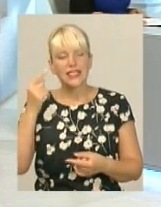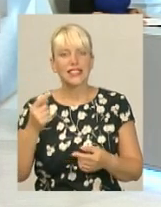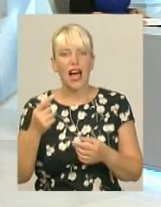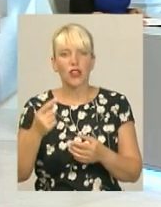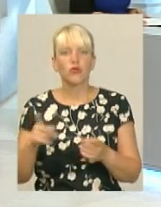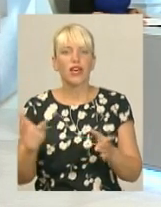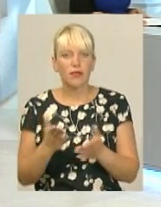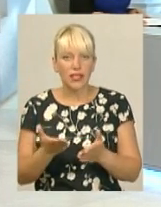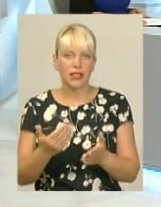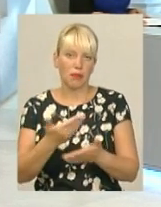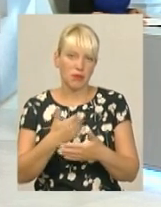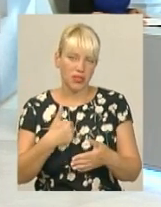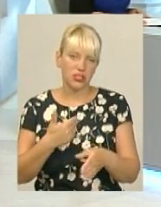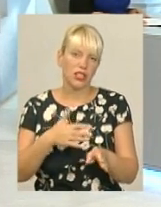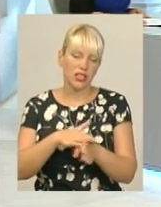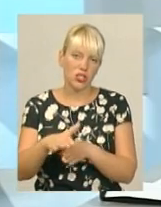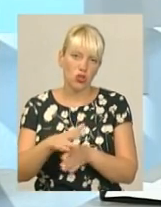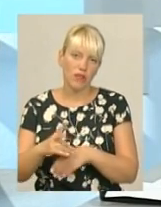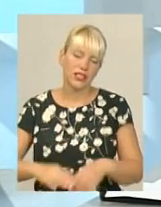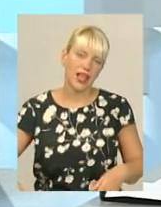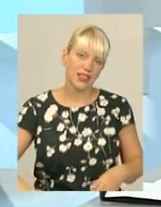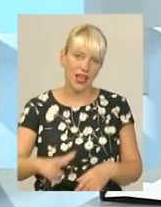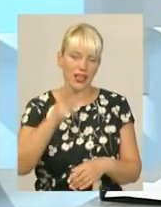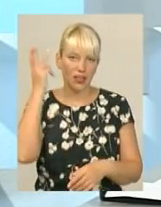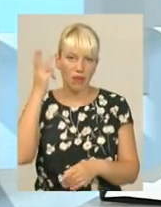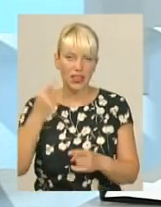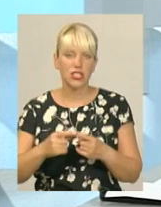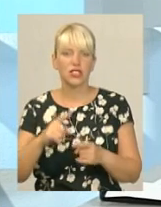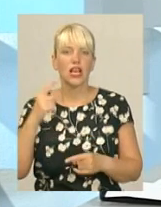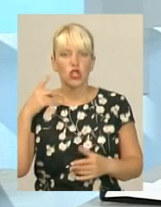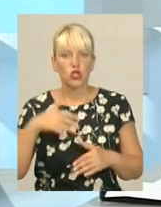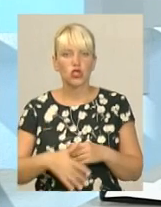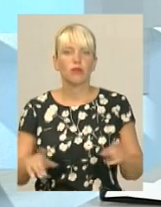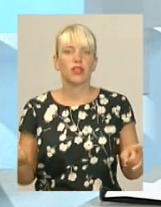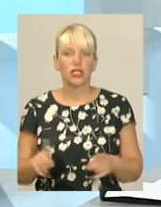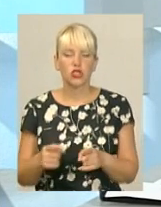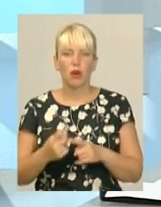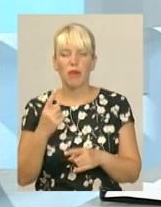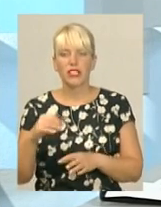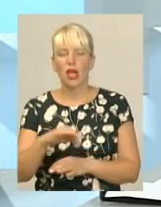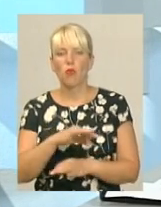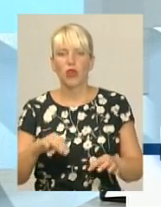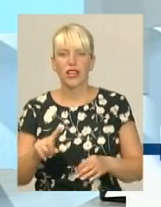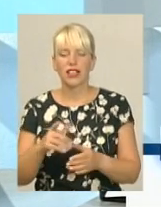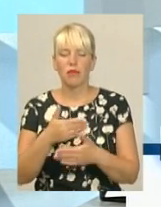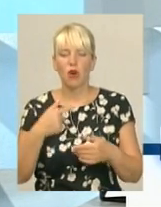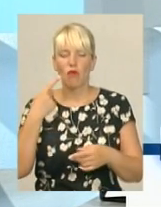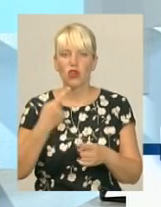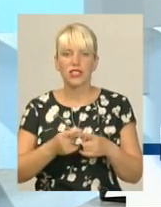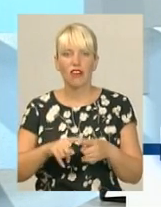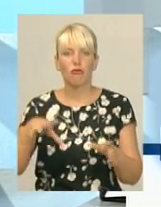хотіли б реалізовувати на теренах Хмельниччини. Ну, зрозуміло, що перший такий проєкт, про який ми говорили, це